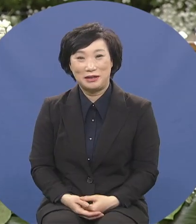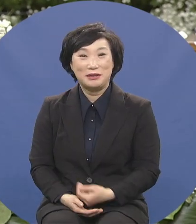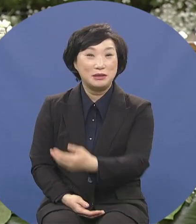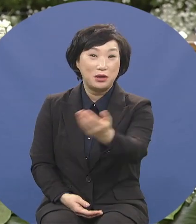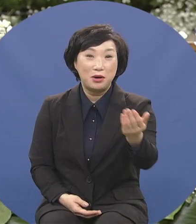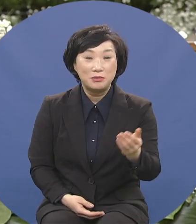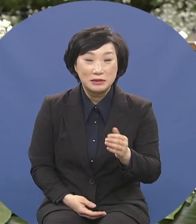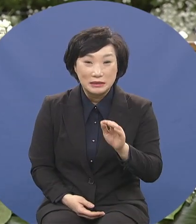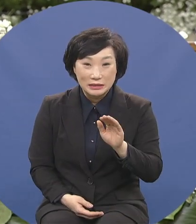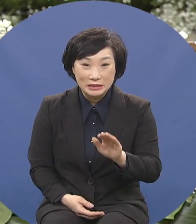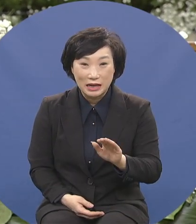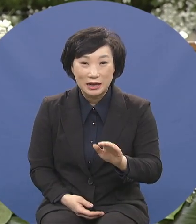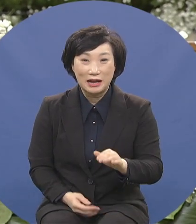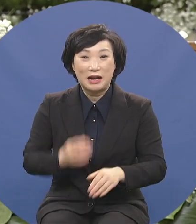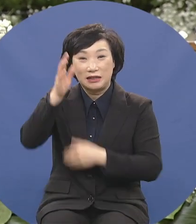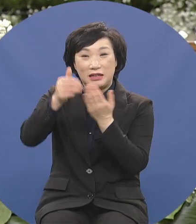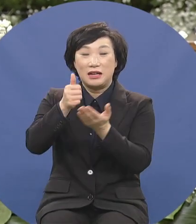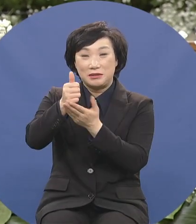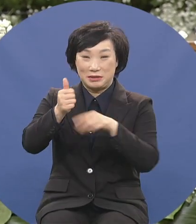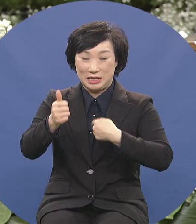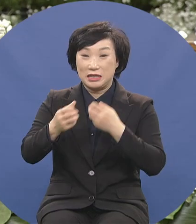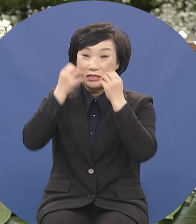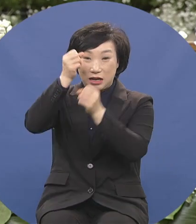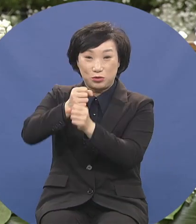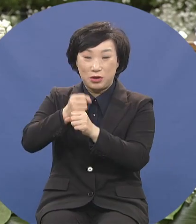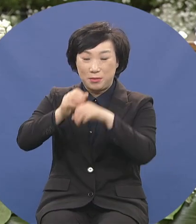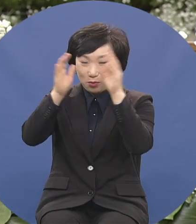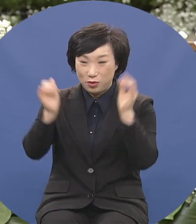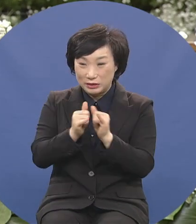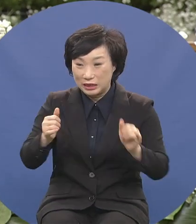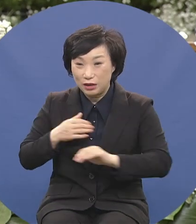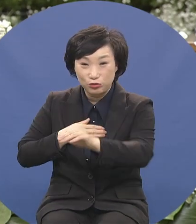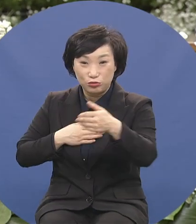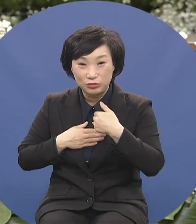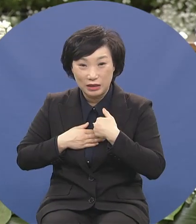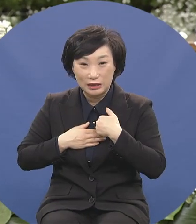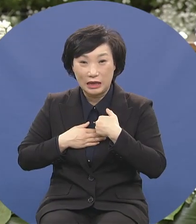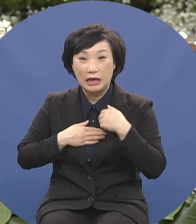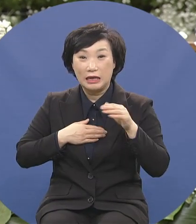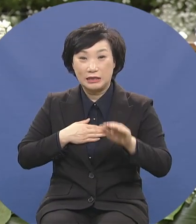여러분 하나님이 자신이 창조한 모든 인간에게